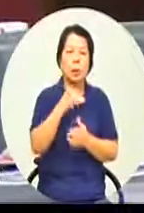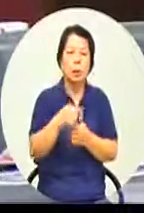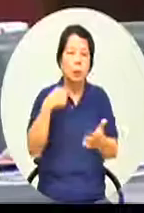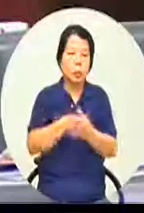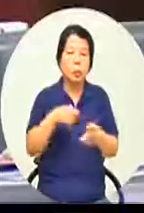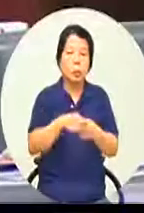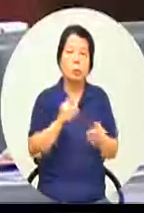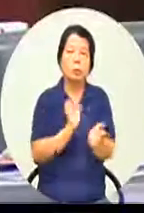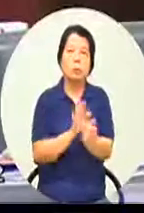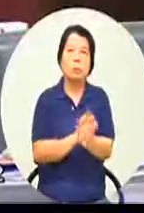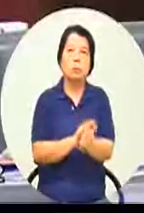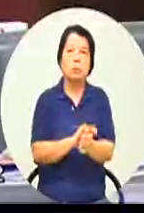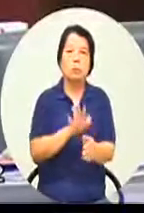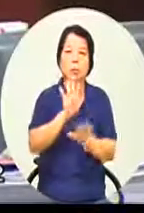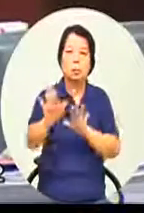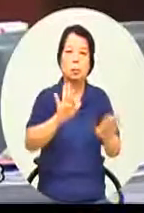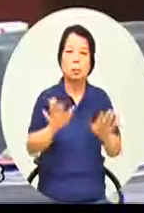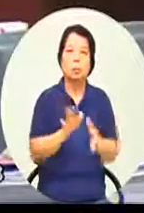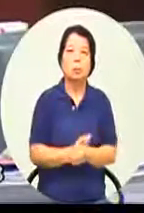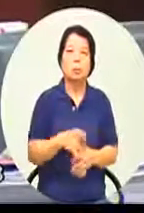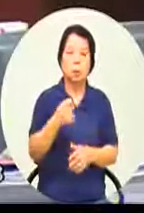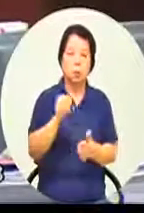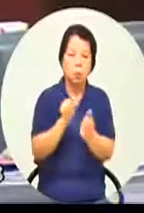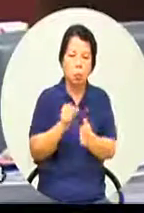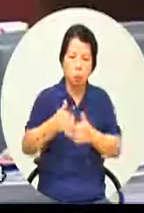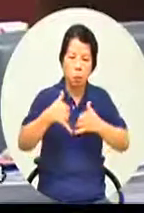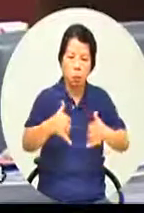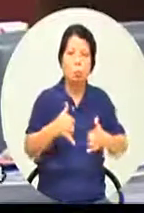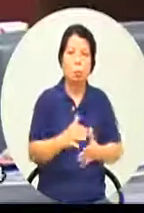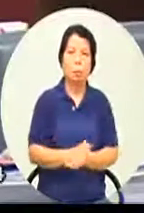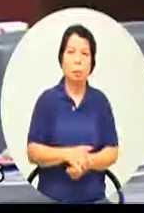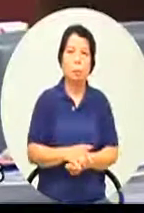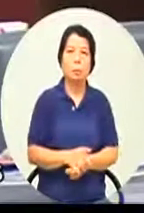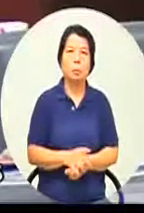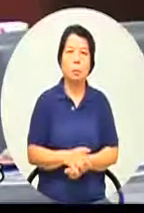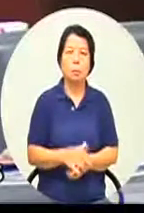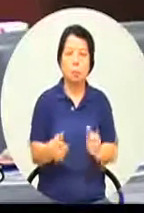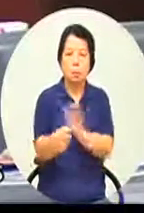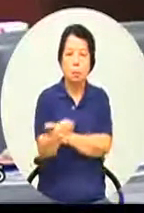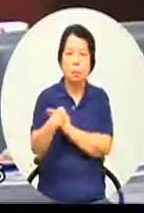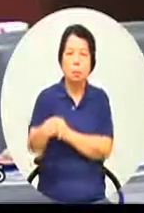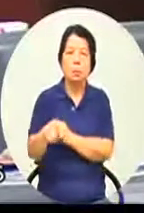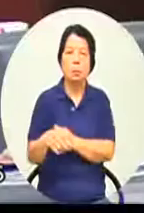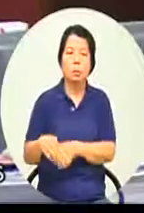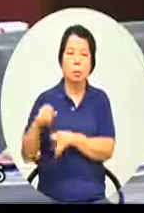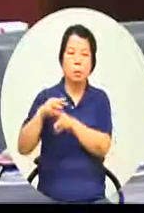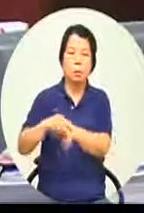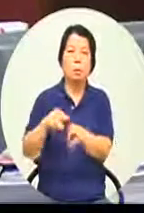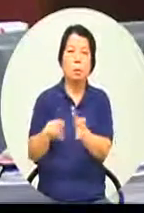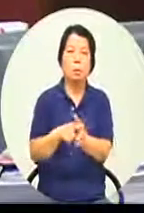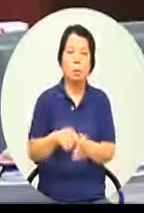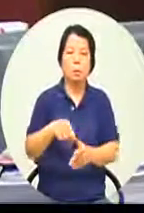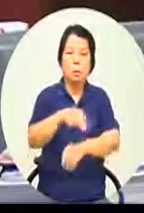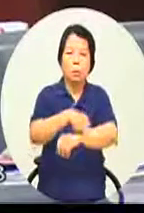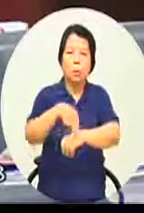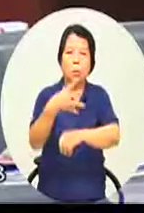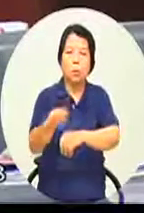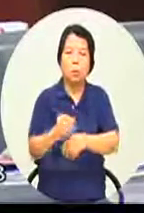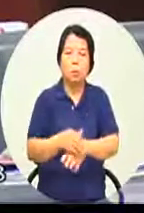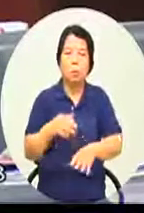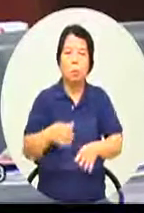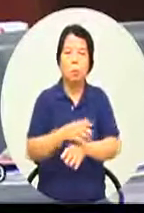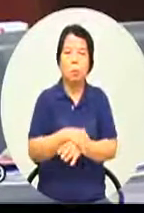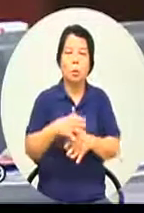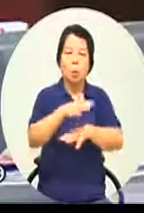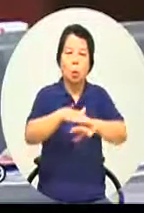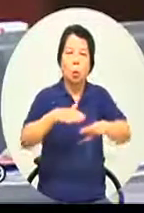助，啊，都是靠这条路。但是很奇怪的是，伊这边伊即摆为只出来了，伊这边无规划好斑马线，啊，